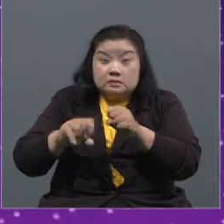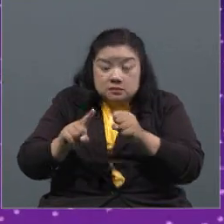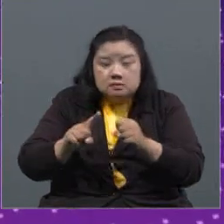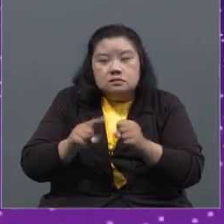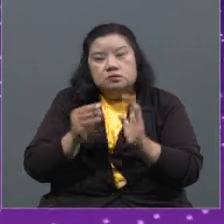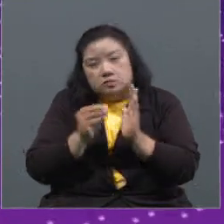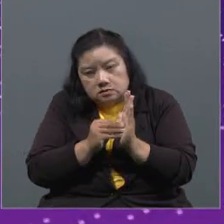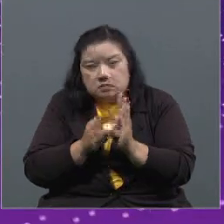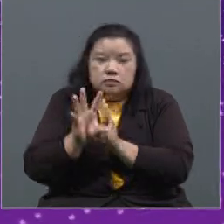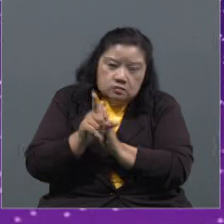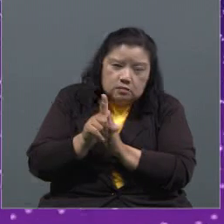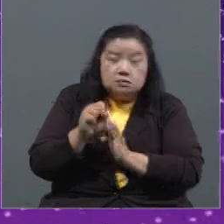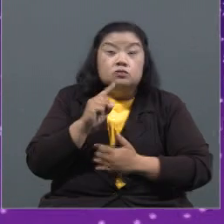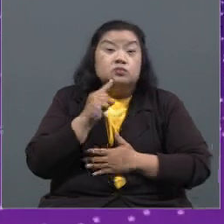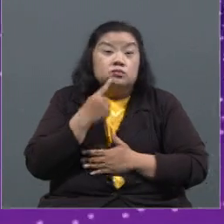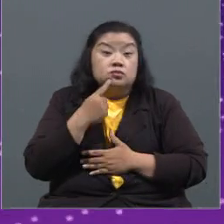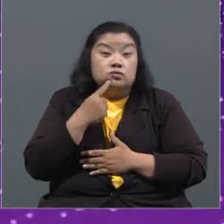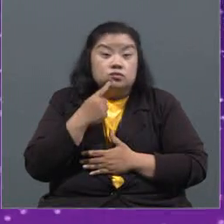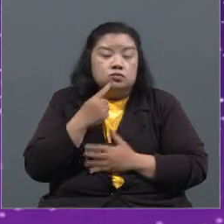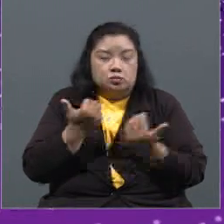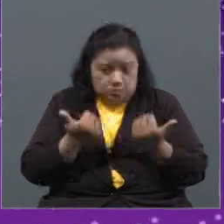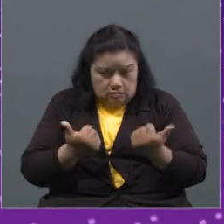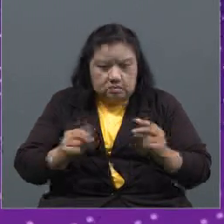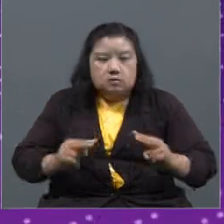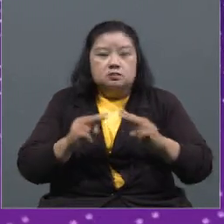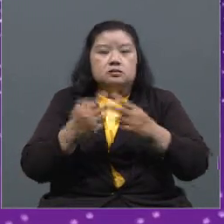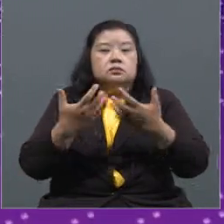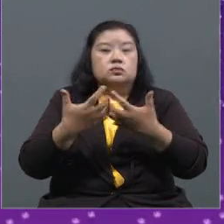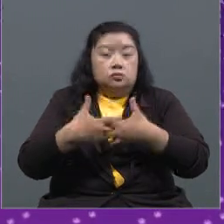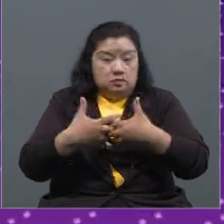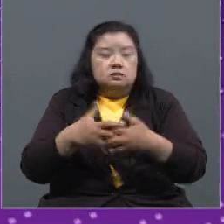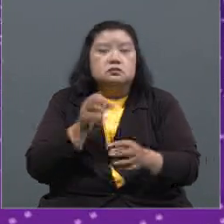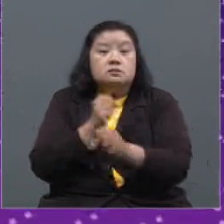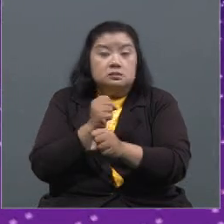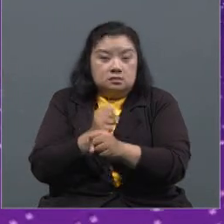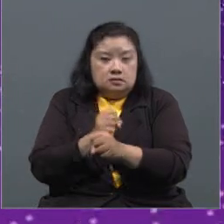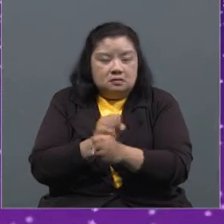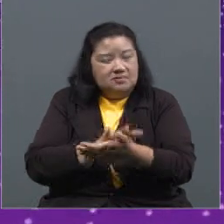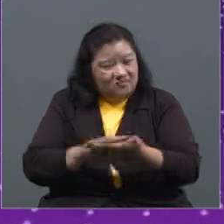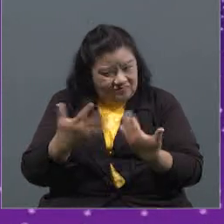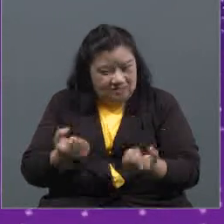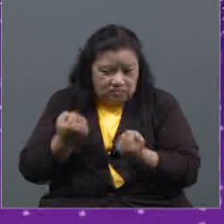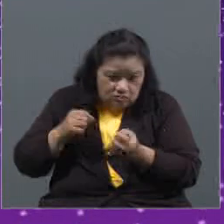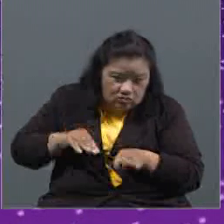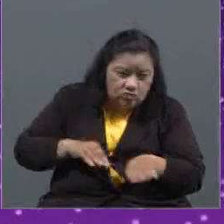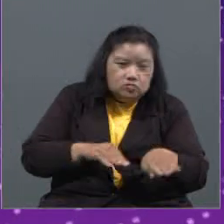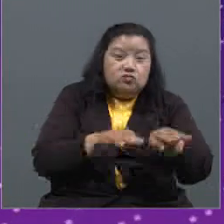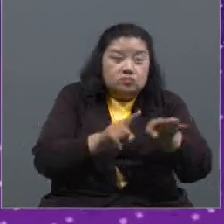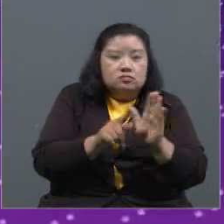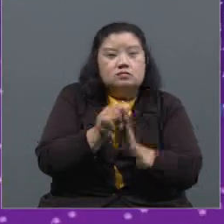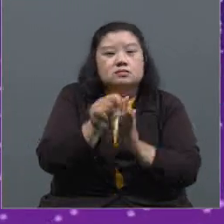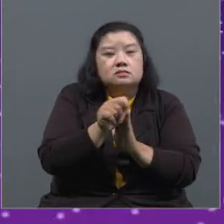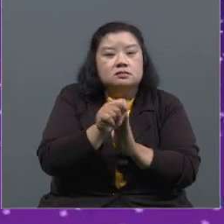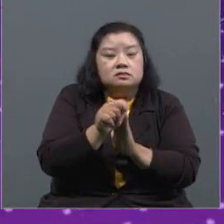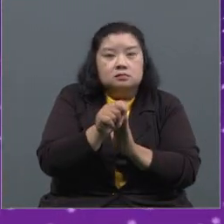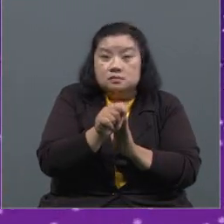ที่ชลบุรีล่าสุดวันนี้นะคะทางกระทรวงอุตสาหกรรมสรุปผลเรียบร้อยในการขนย้ายกลับไปที่ต้นทางจังหวัดตากตอนนี้ขน